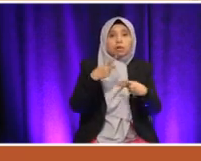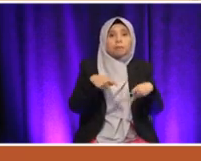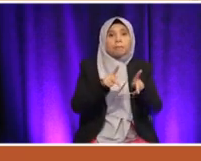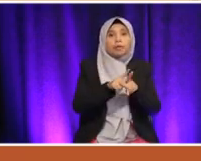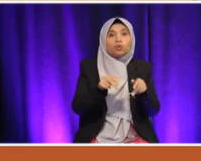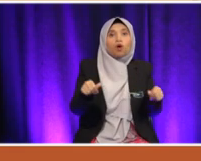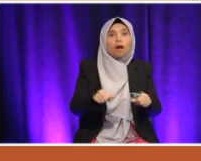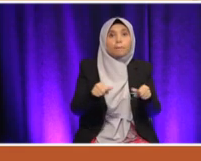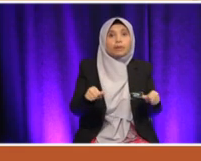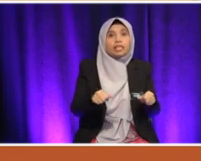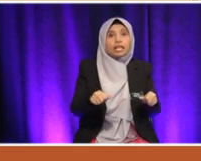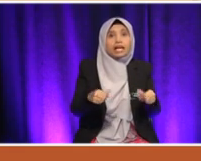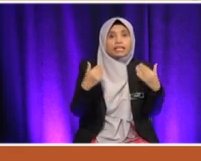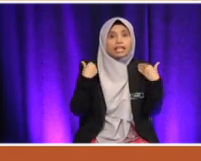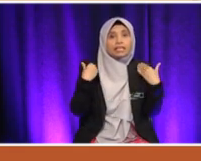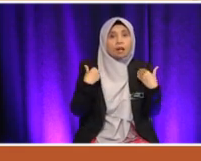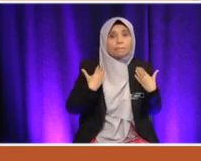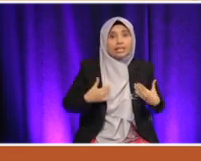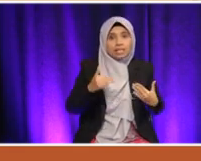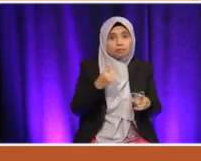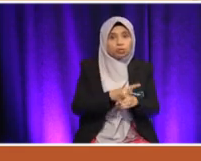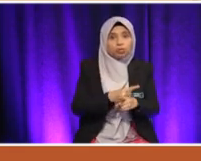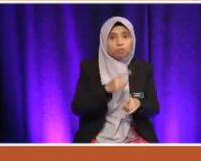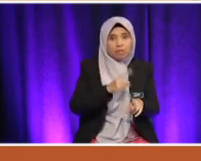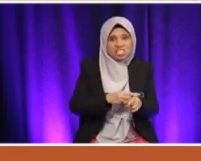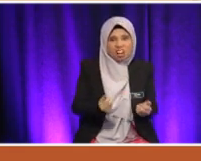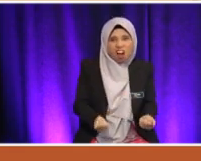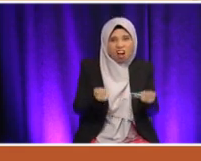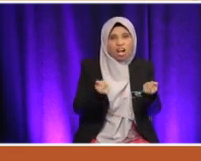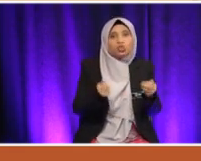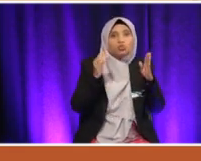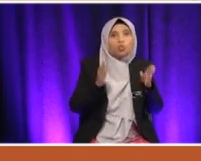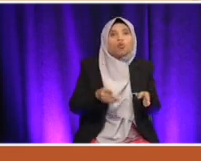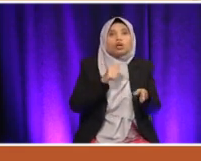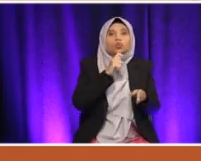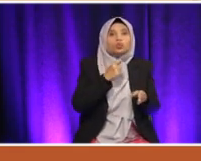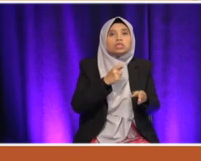mekanik badan yang betul semasa mengangkat dan mengalih warga emas